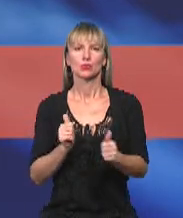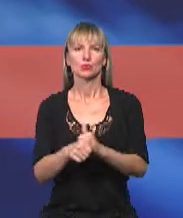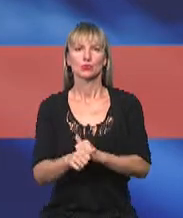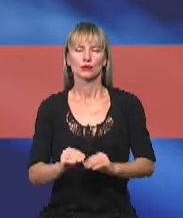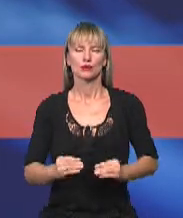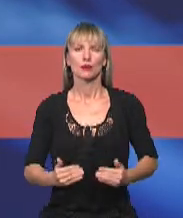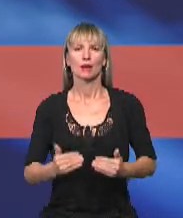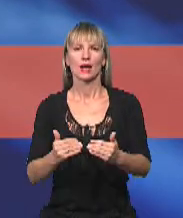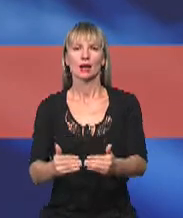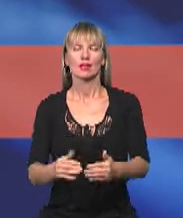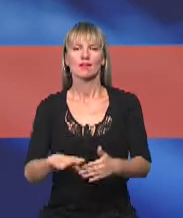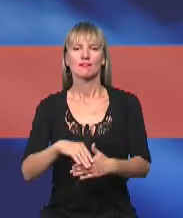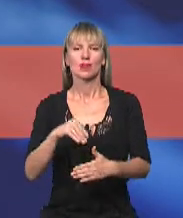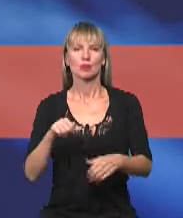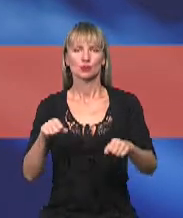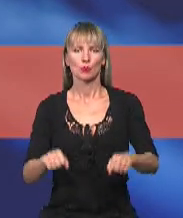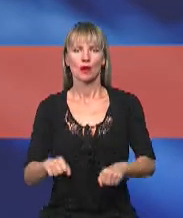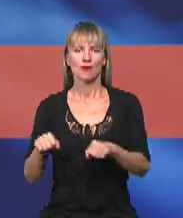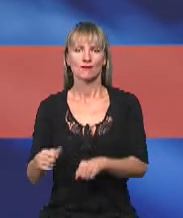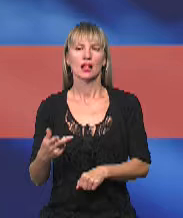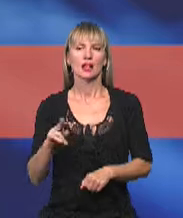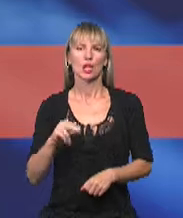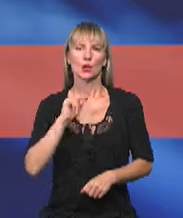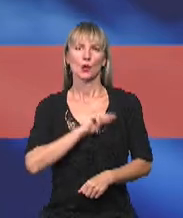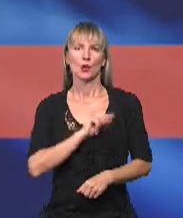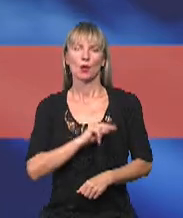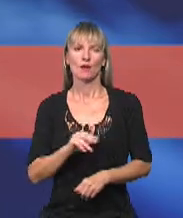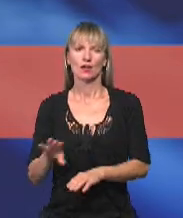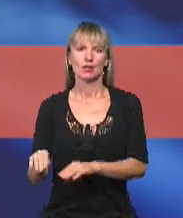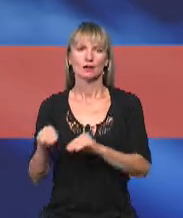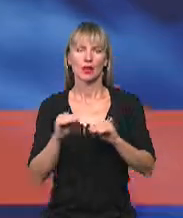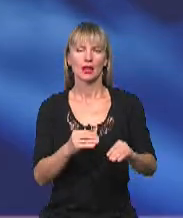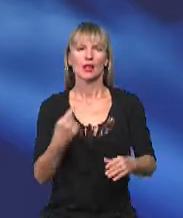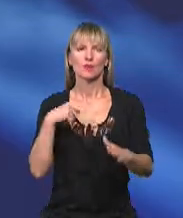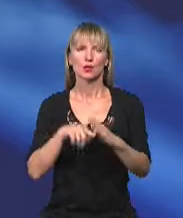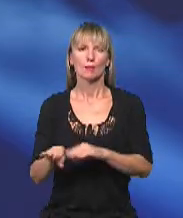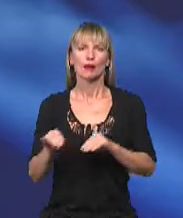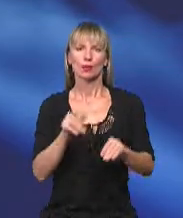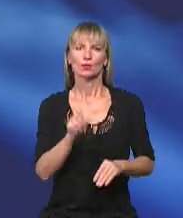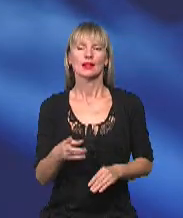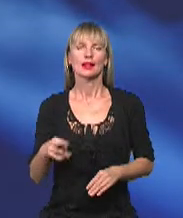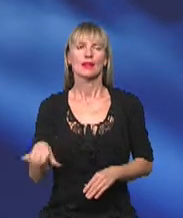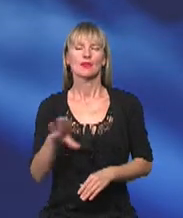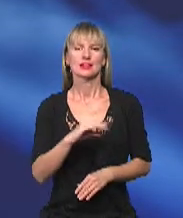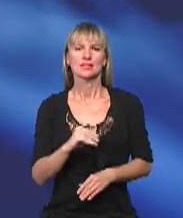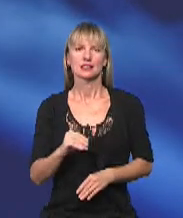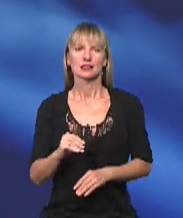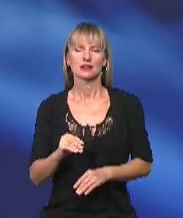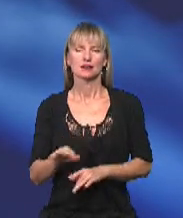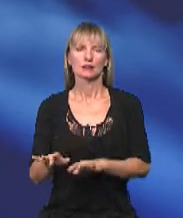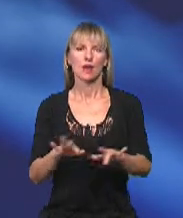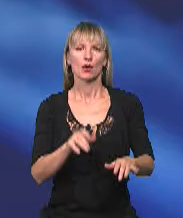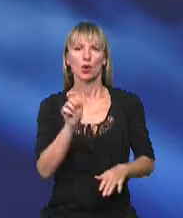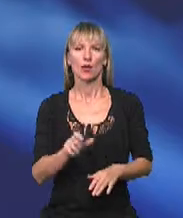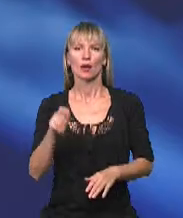вперед, зокрема, виборчі права для трудових мігрантів, для внутрішньопереміщених осіб, тобто для всіх мобільних категорій громадян